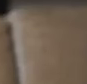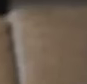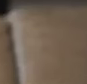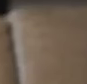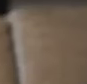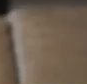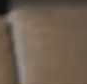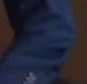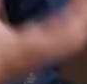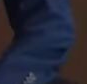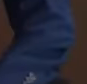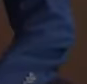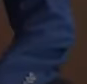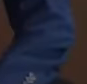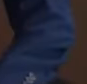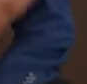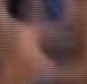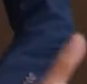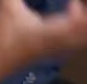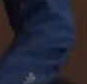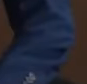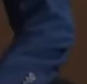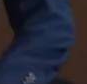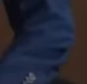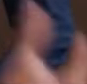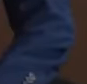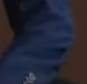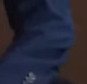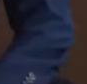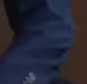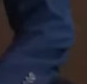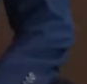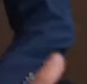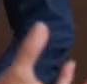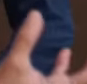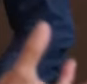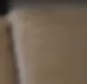Pupunta ka sa rally, tatawagan yung presidente mong bangag,